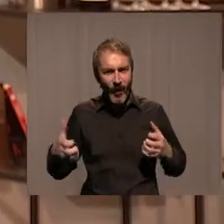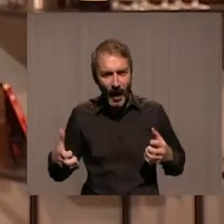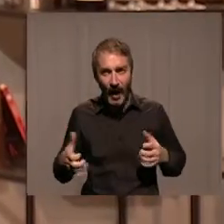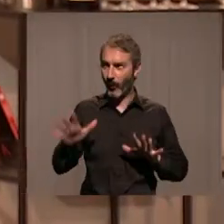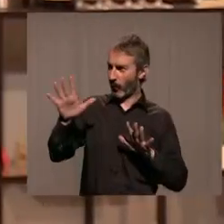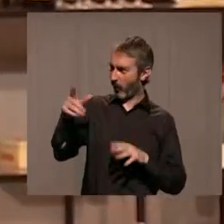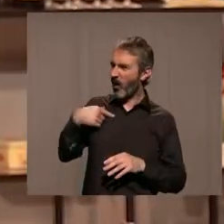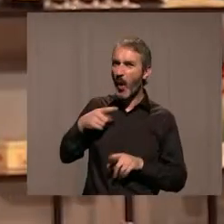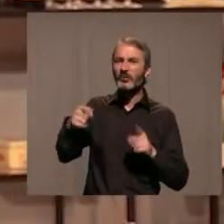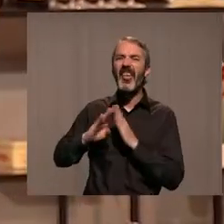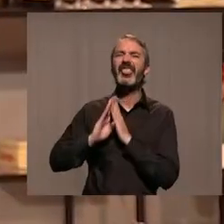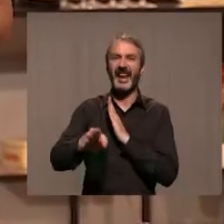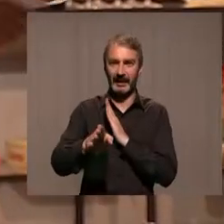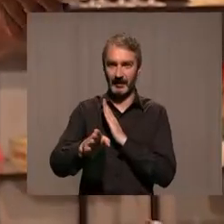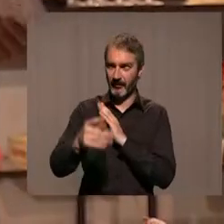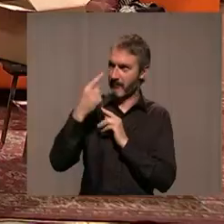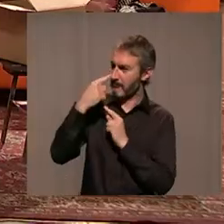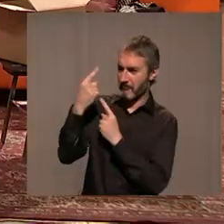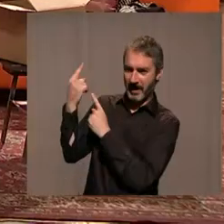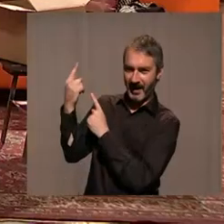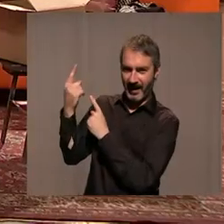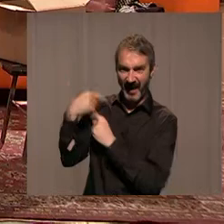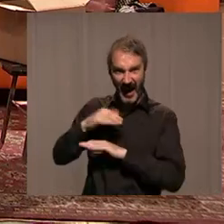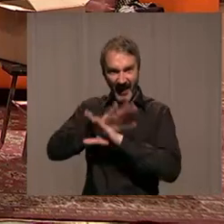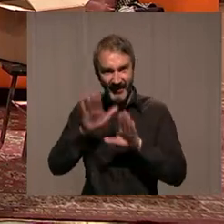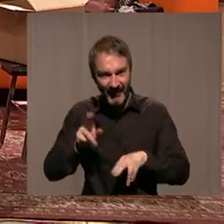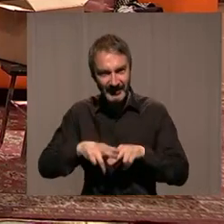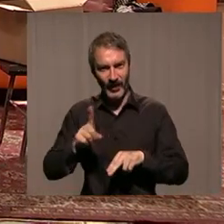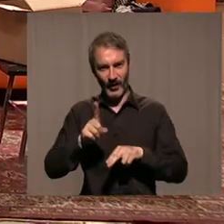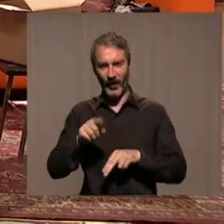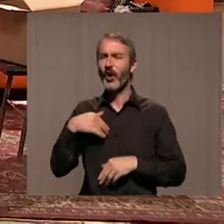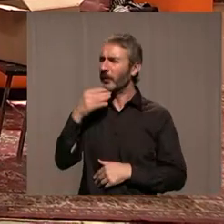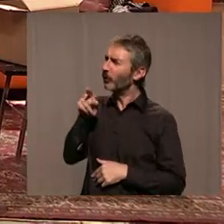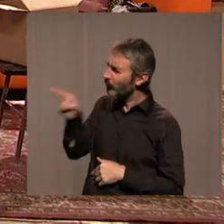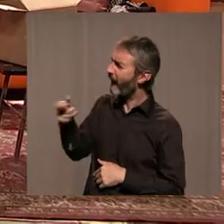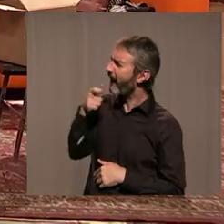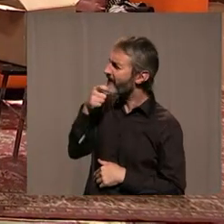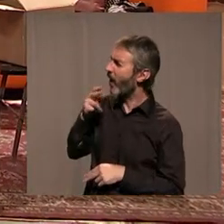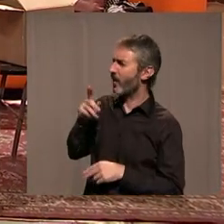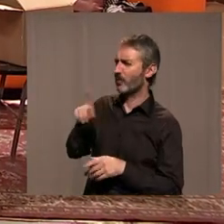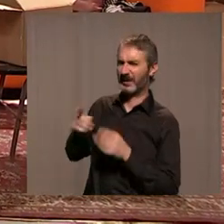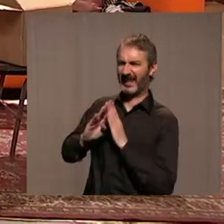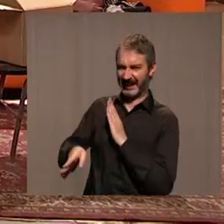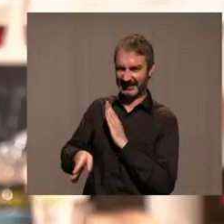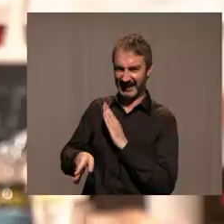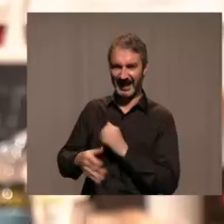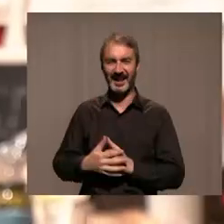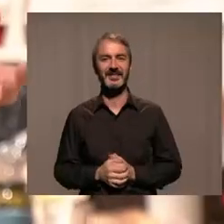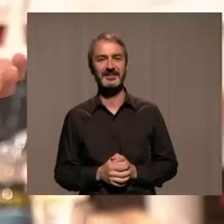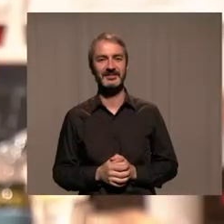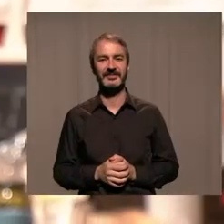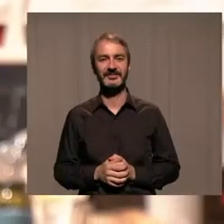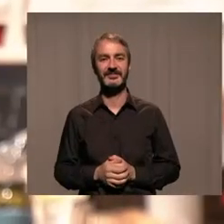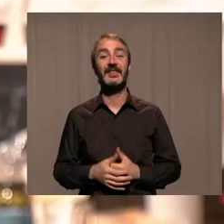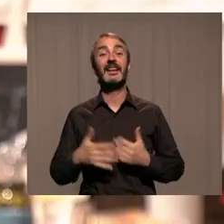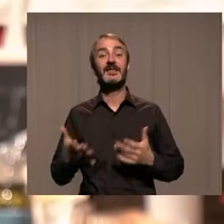portat fins i tot música en directe, Òscar. Ja. No vulguis acabar-la ja. Si a més, és que jo sabia que a tu t'agradaria la música en directe. M'agrada, m'encanta. M'encanta que a casa, en lloc de